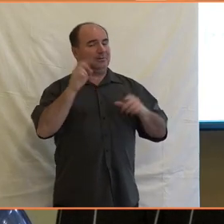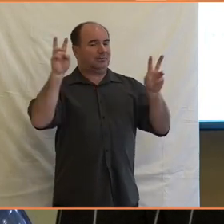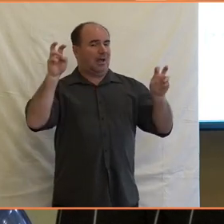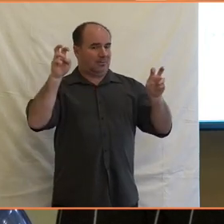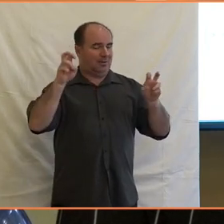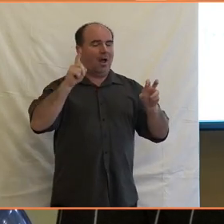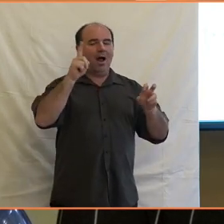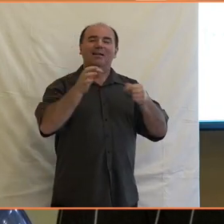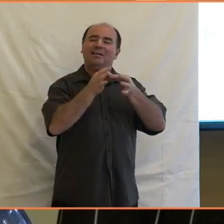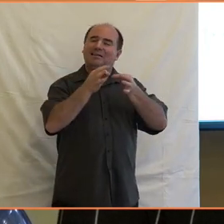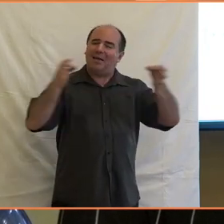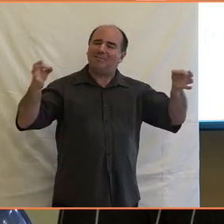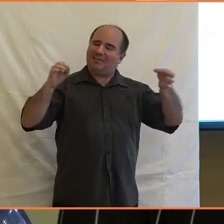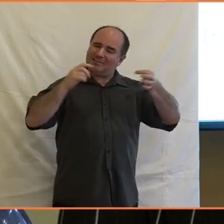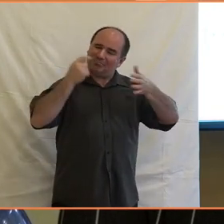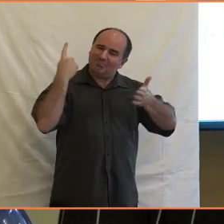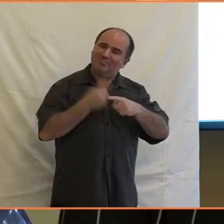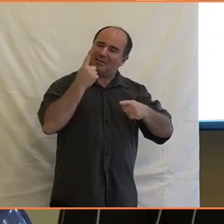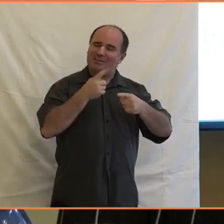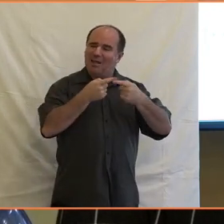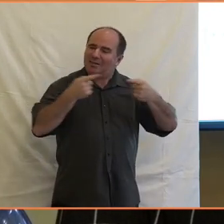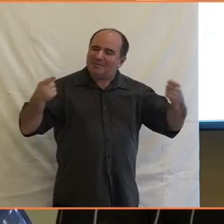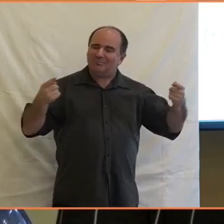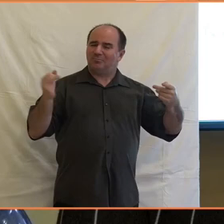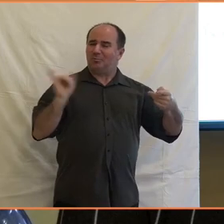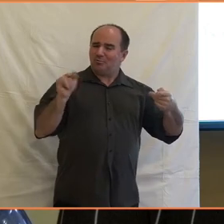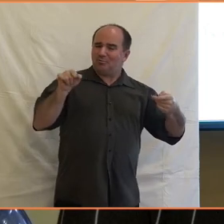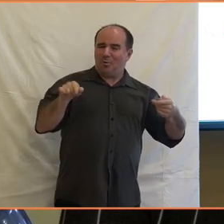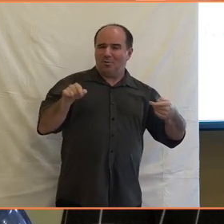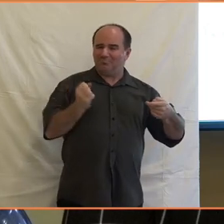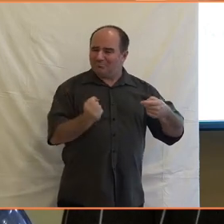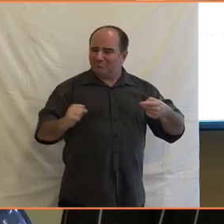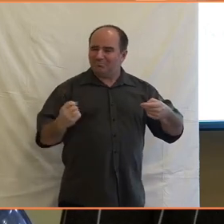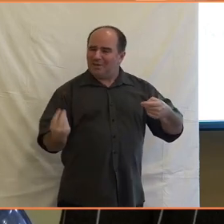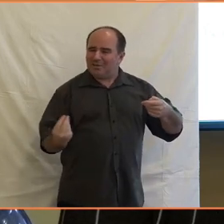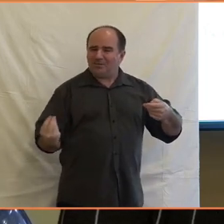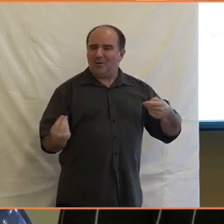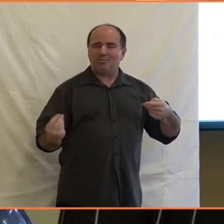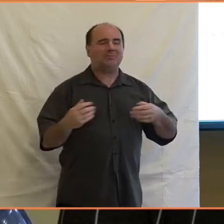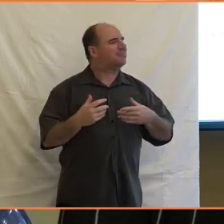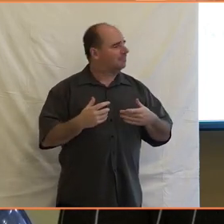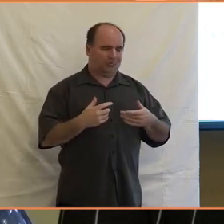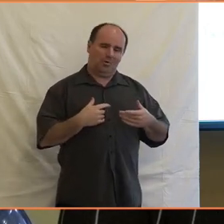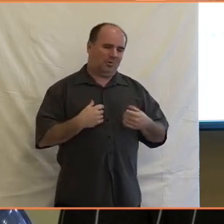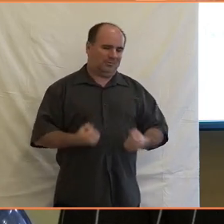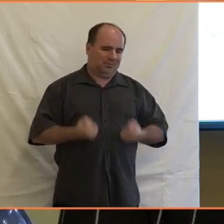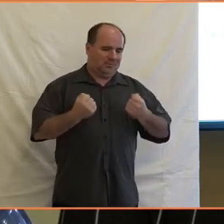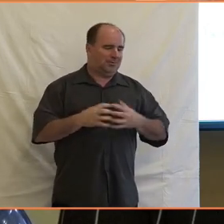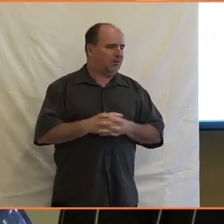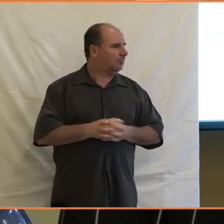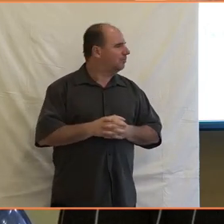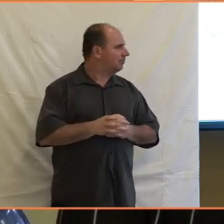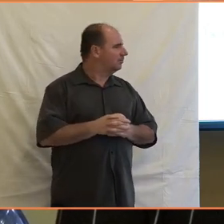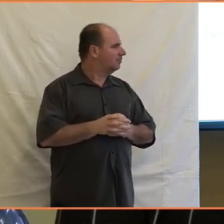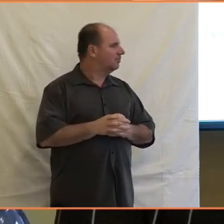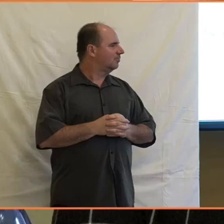a byl zaveden. Já se osobně domlouvám, že byl zaveden proto, že někdo chtěl vymyslet nějaký nový pojem,